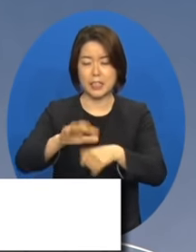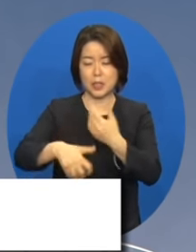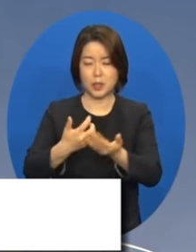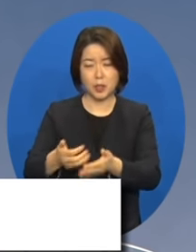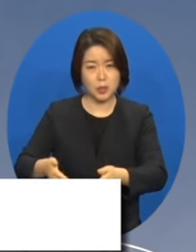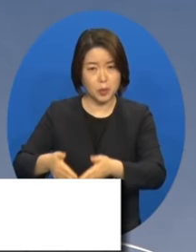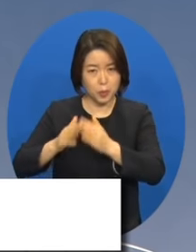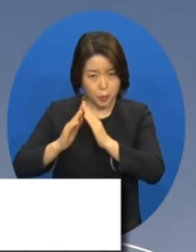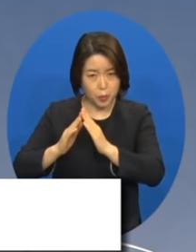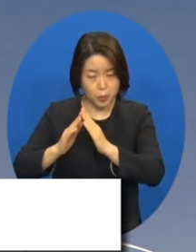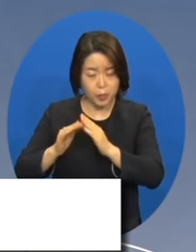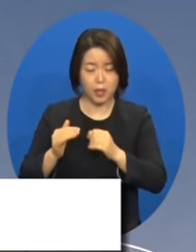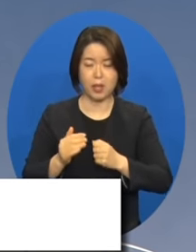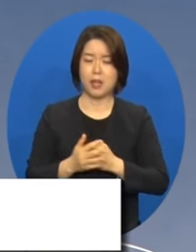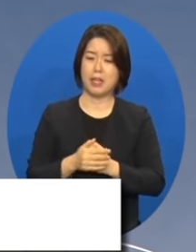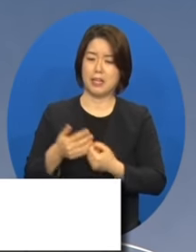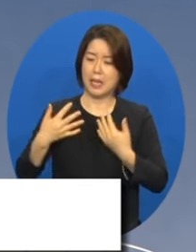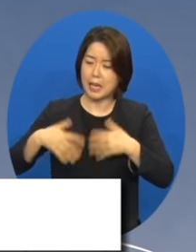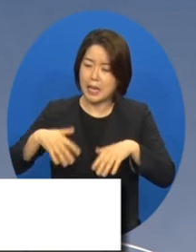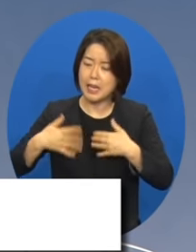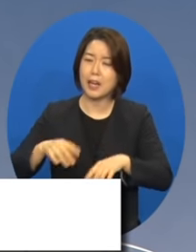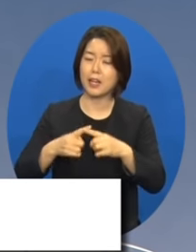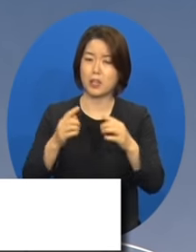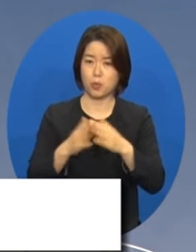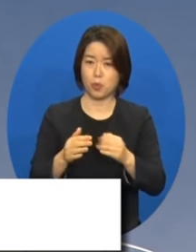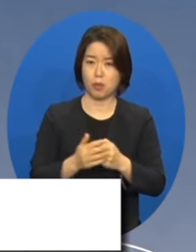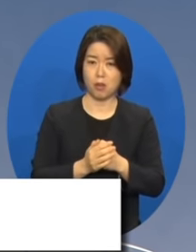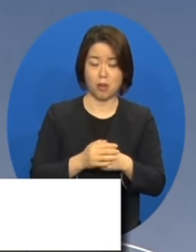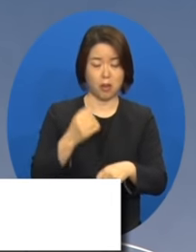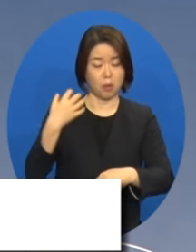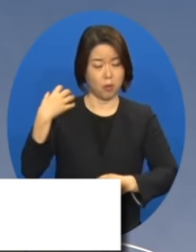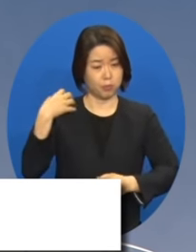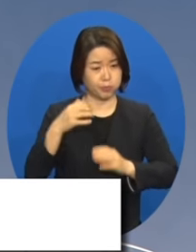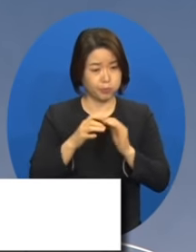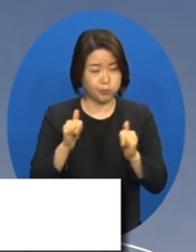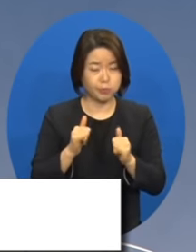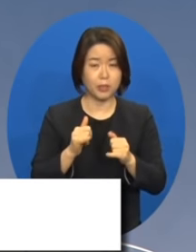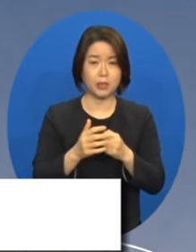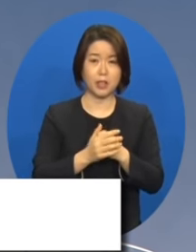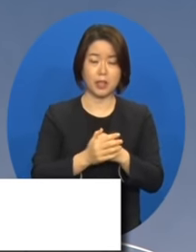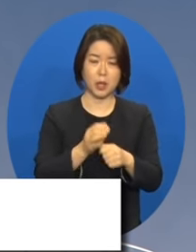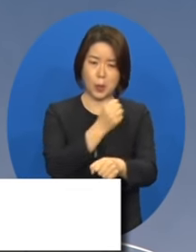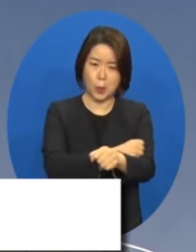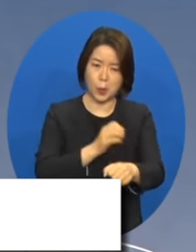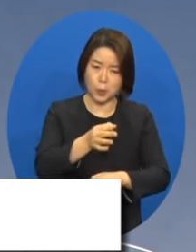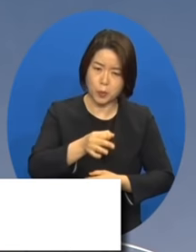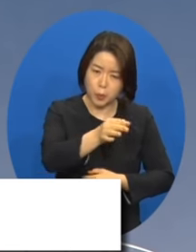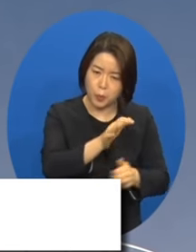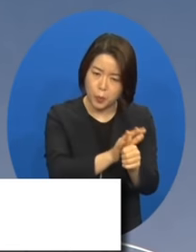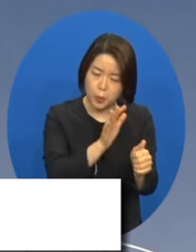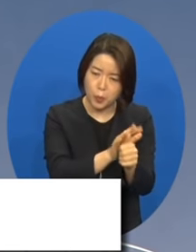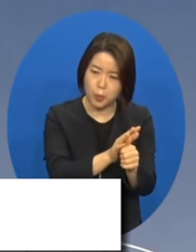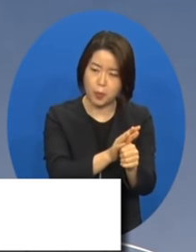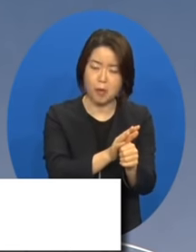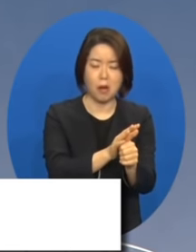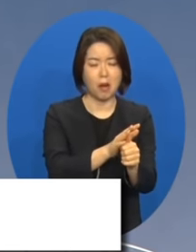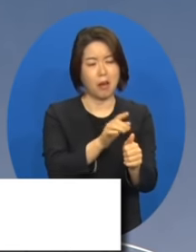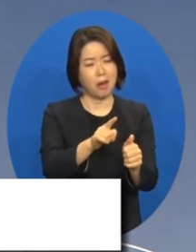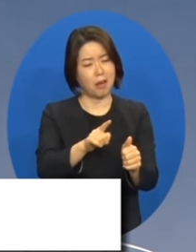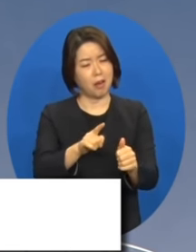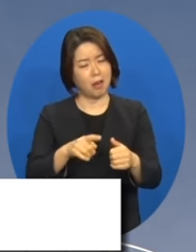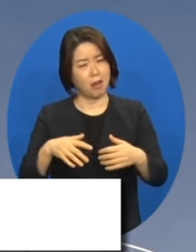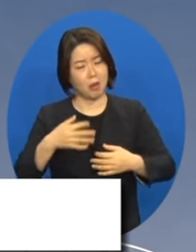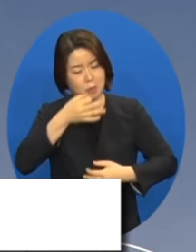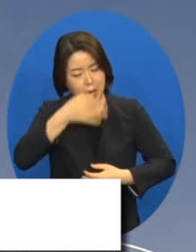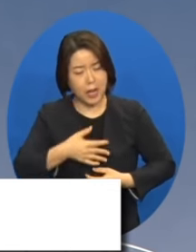사례비를 부담하고 생활을 책임지게 될 때 복음을 받아들이는 데 혹시 걸림돌이 되지 않을까